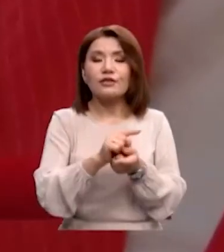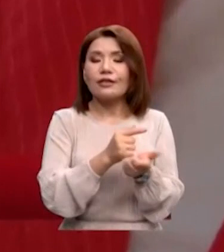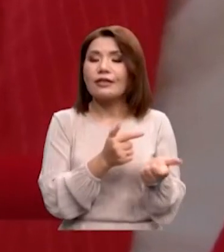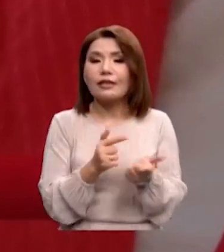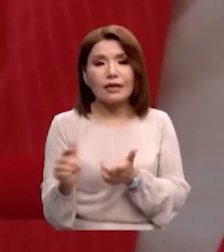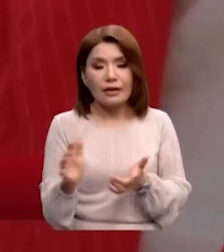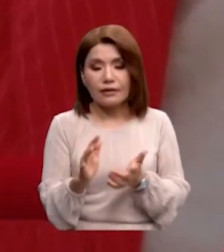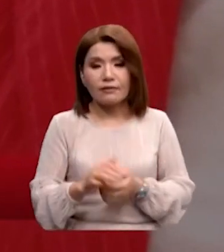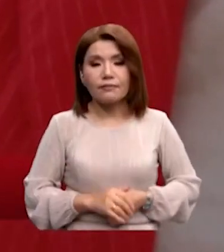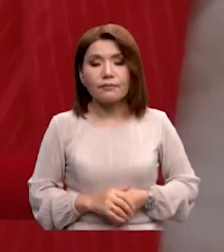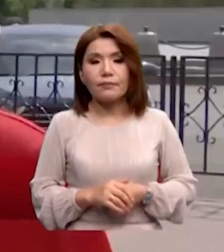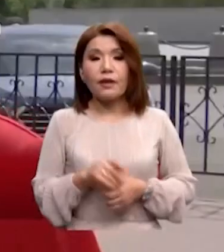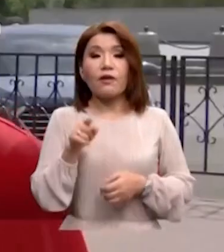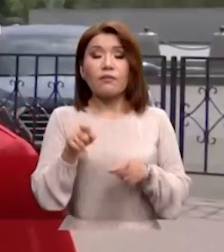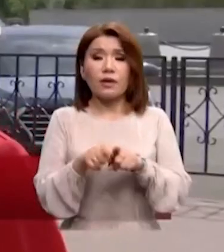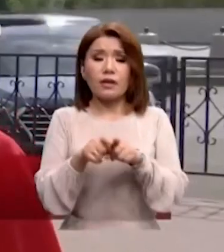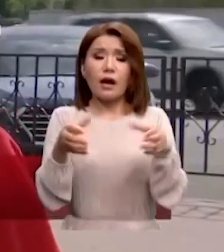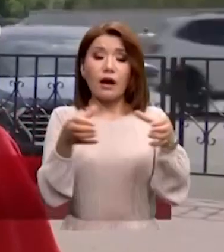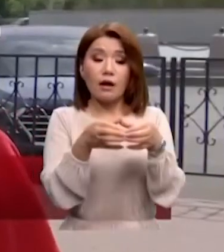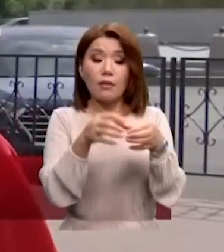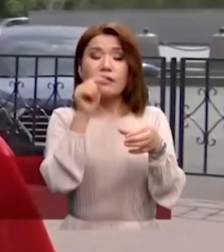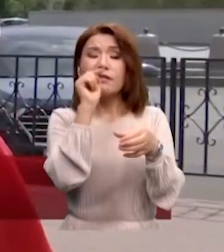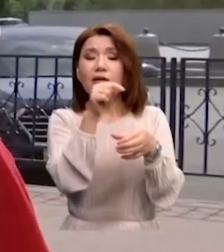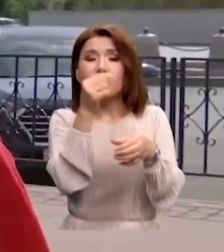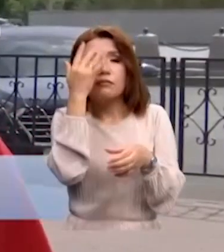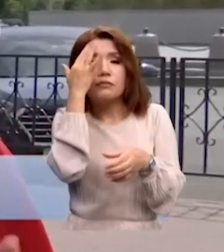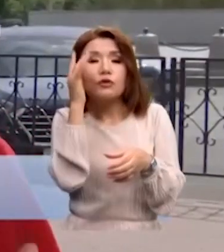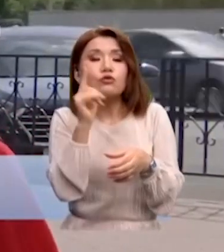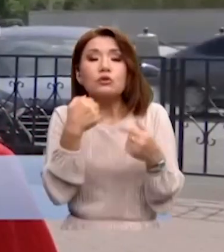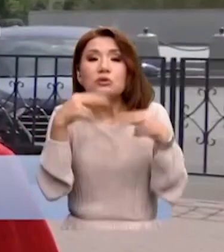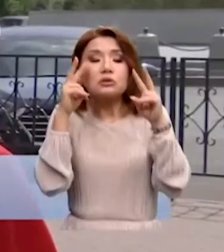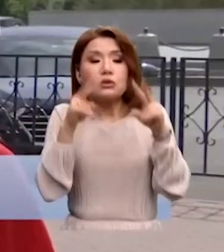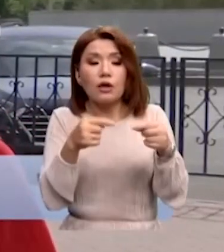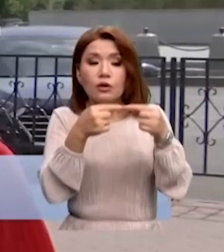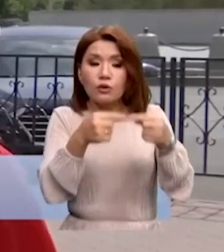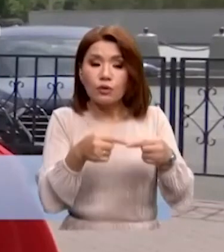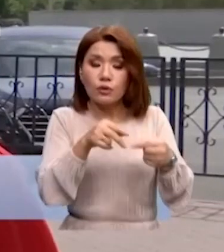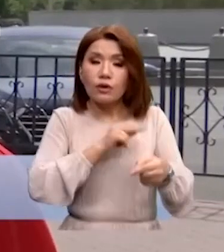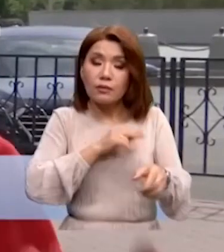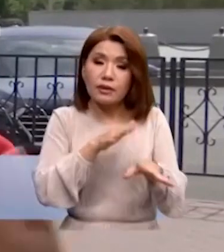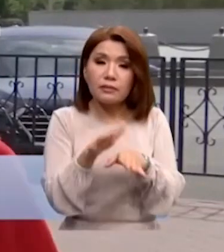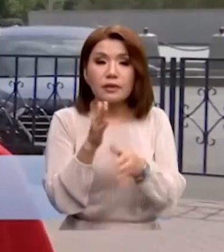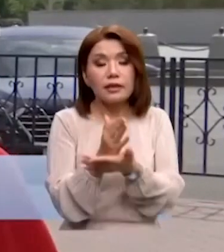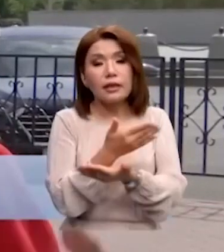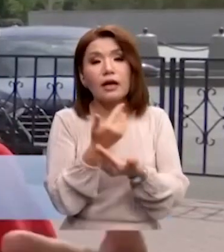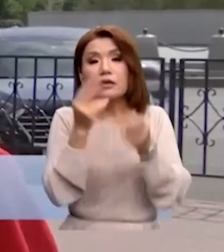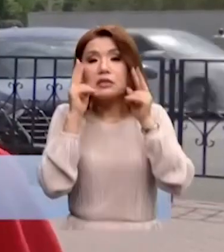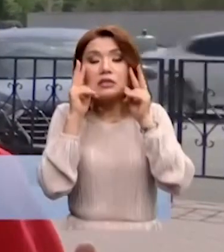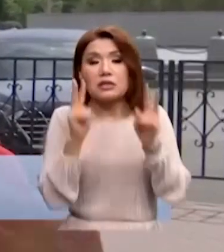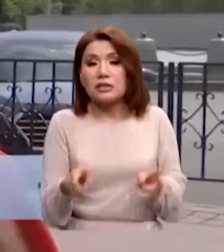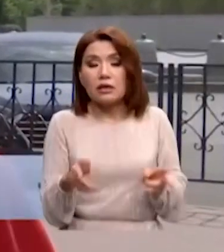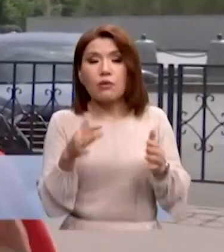дайын емес дейді. Беріліп тұрған компанияның артында біз білмейміз, шынымен де ол солай жұмыс жасап жатыр ма, жоқ па, ол соншалықты